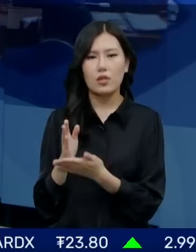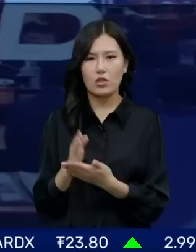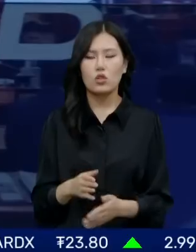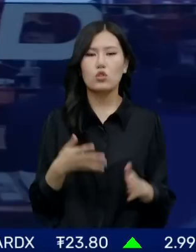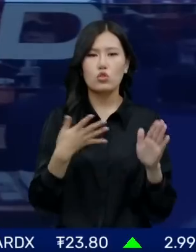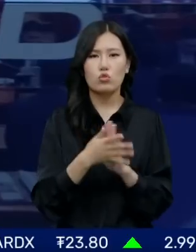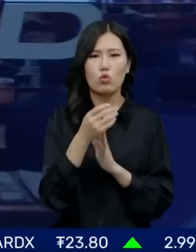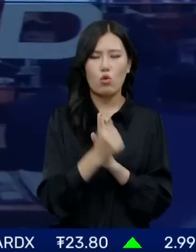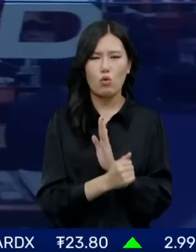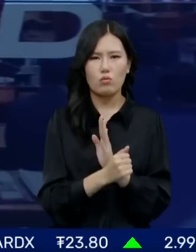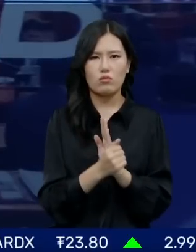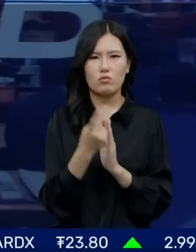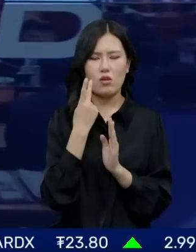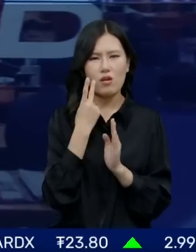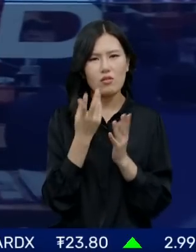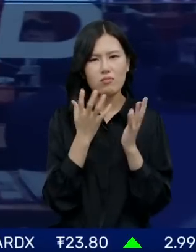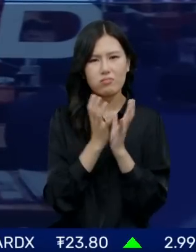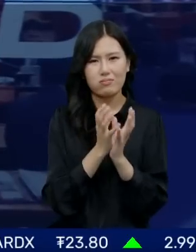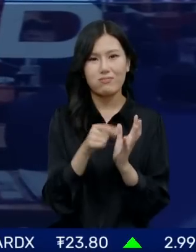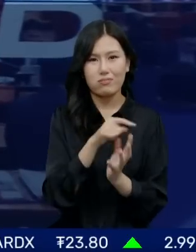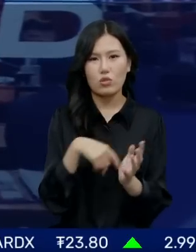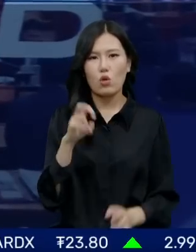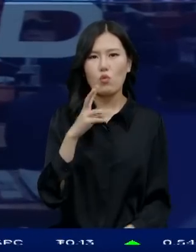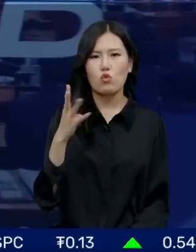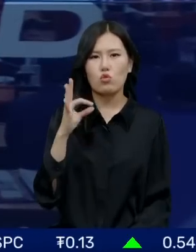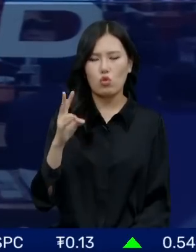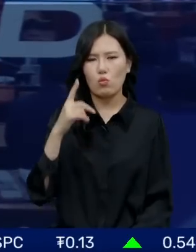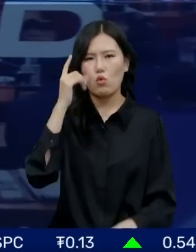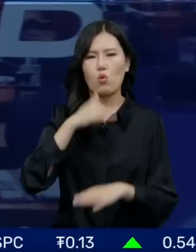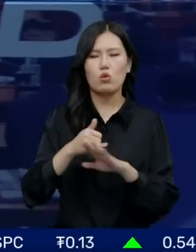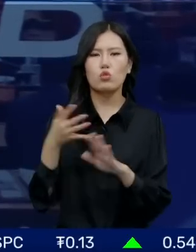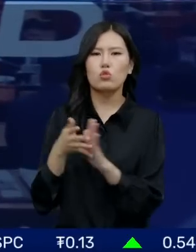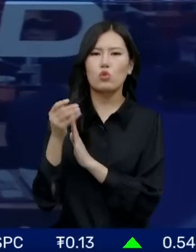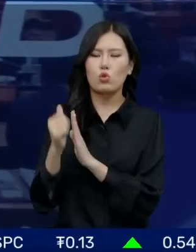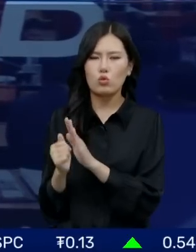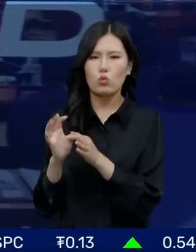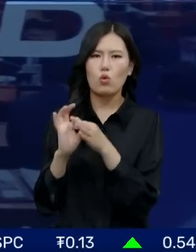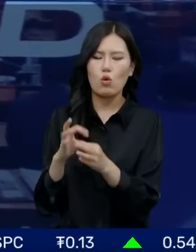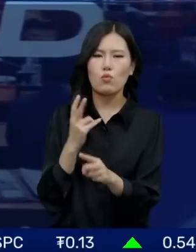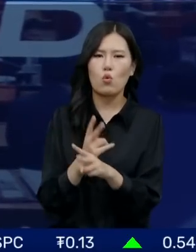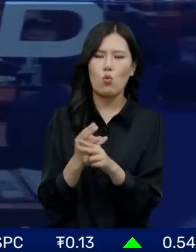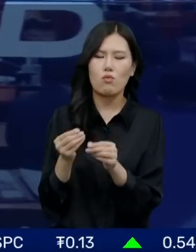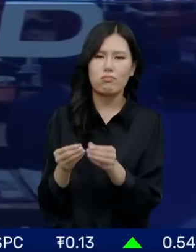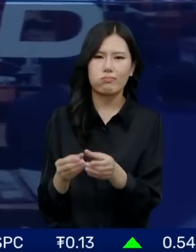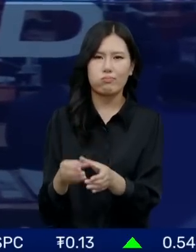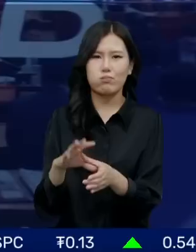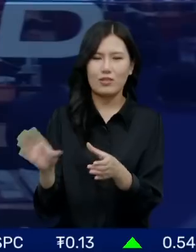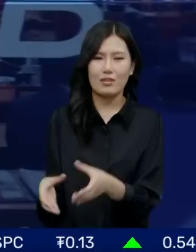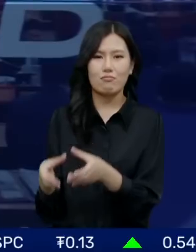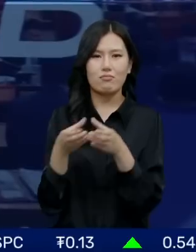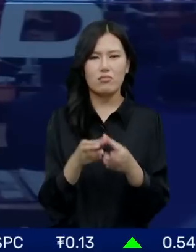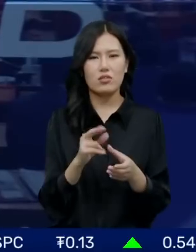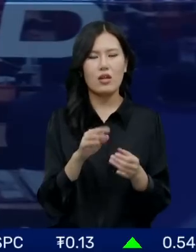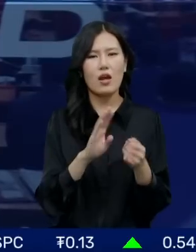хороо өнөөдөр 2024 оны улсын төсөв ба за түүний дагалдан орж ирэх хуулийн төслийг одоо төслүүдийг эцсийн